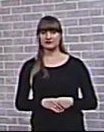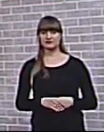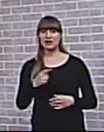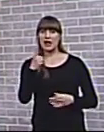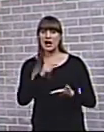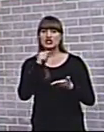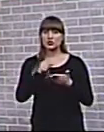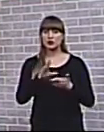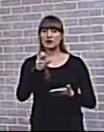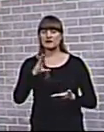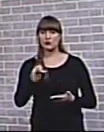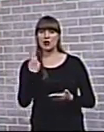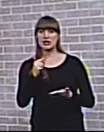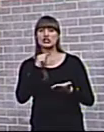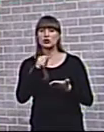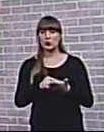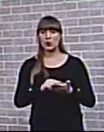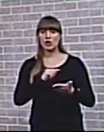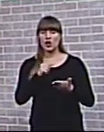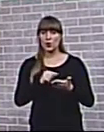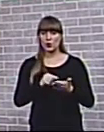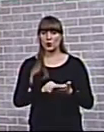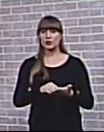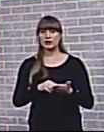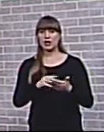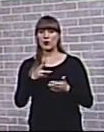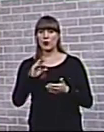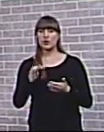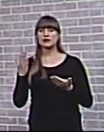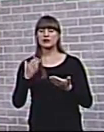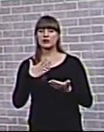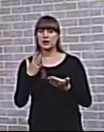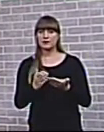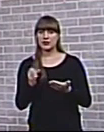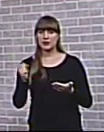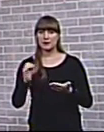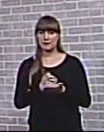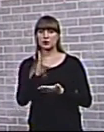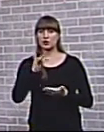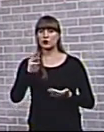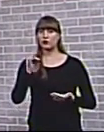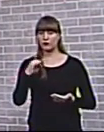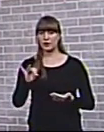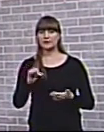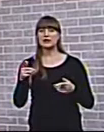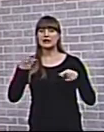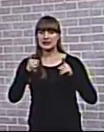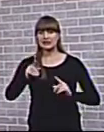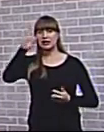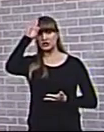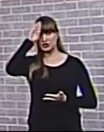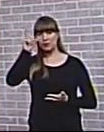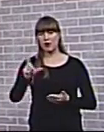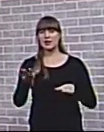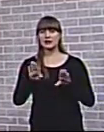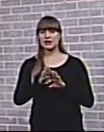Один удар в створ, один гол. Удар Полоза принес Ростову победу над Уфой. Парень настоящий, парень таких